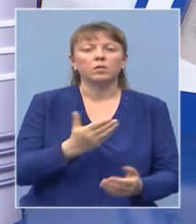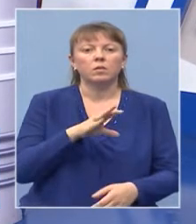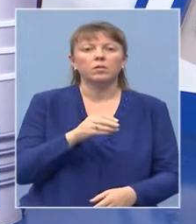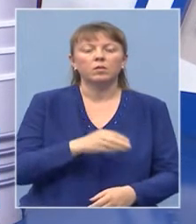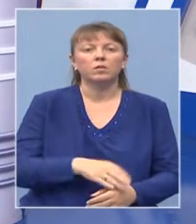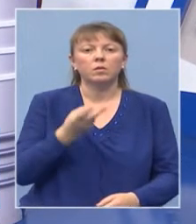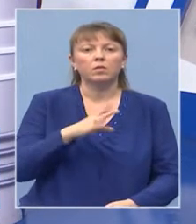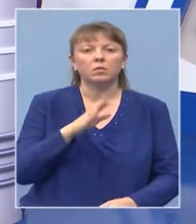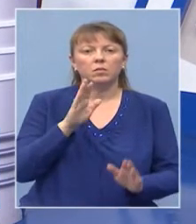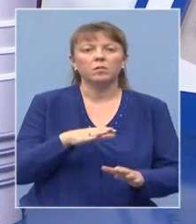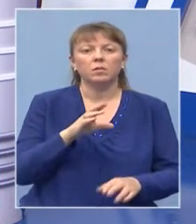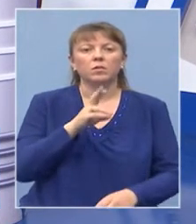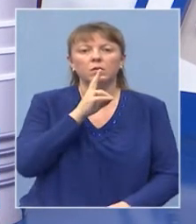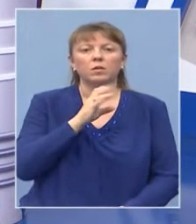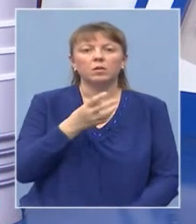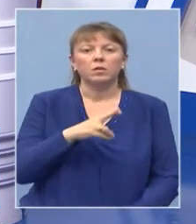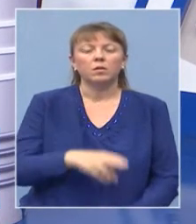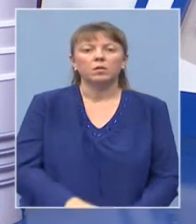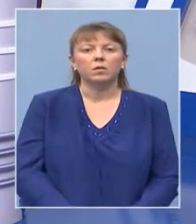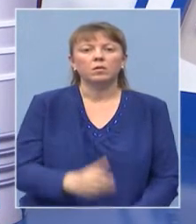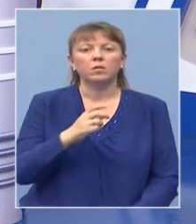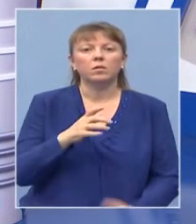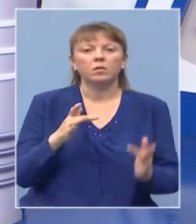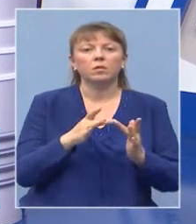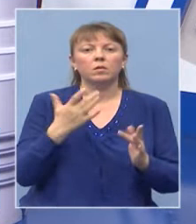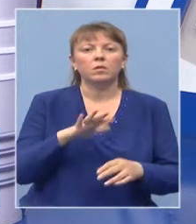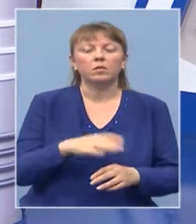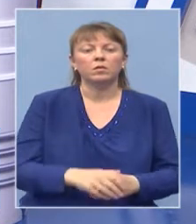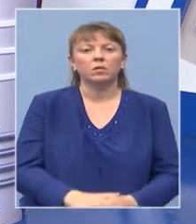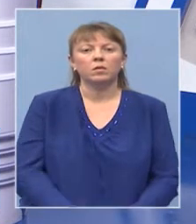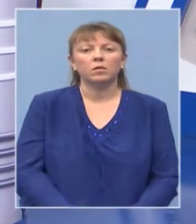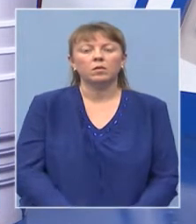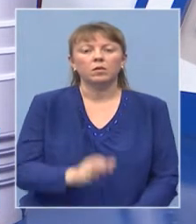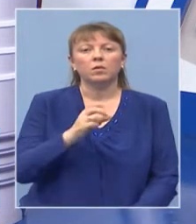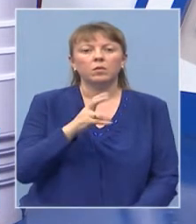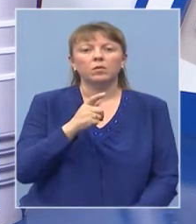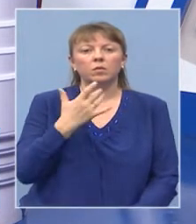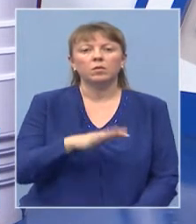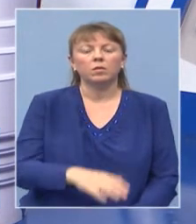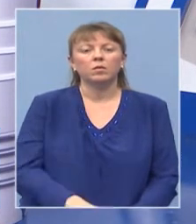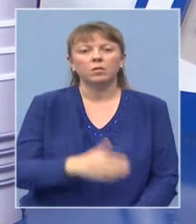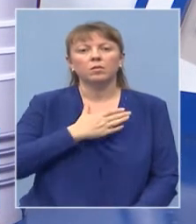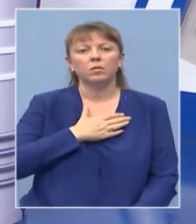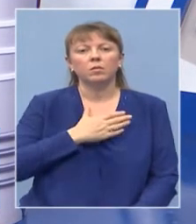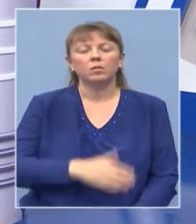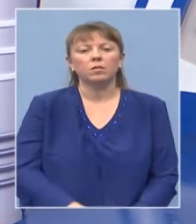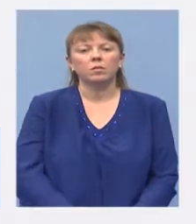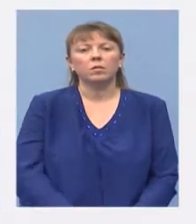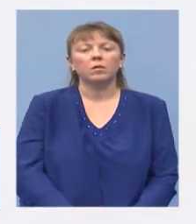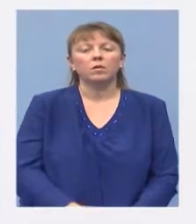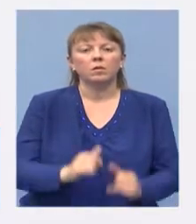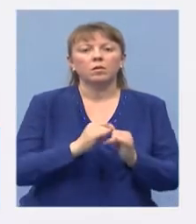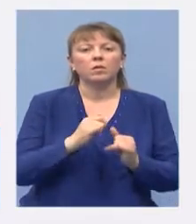развитие? Стратегия госкорпорации – это развитие электронных услуг. На данный момент мы